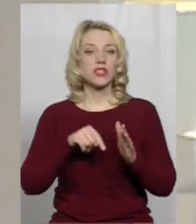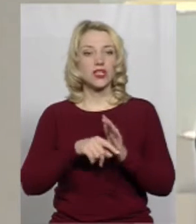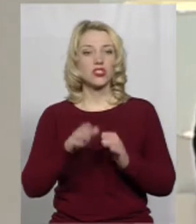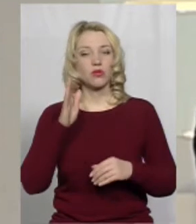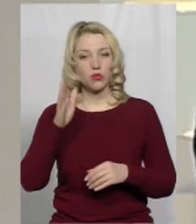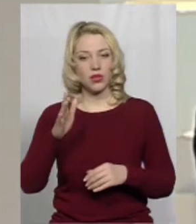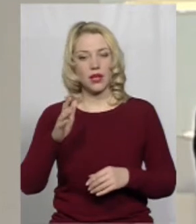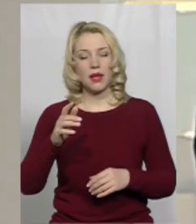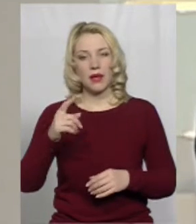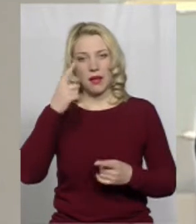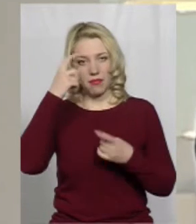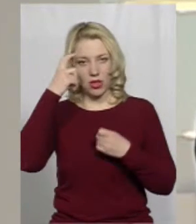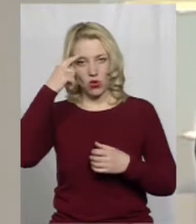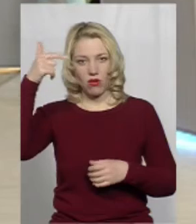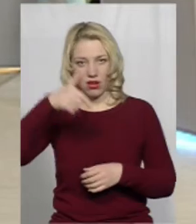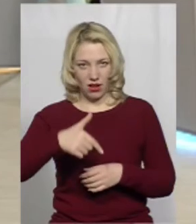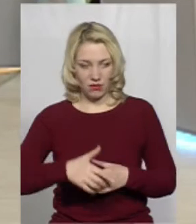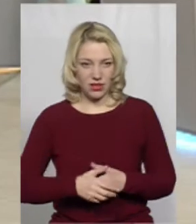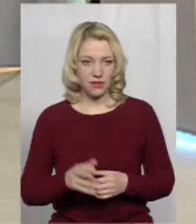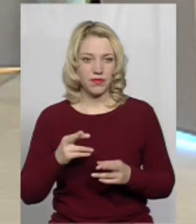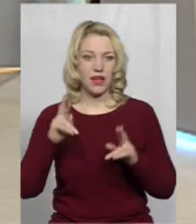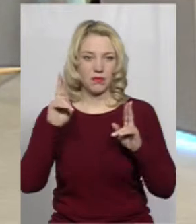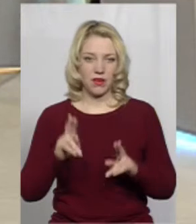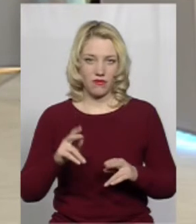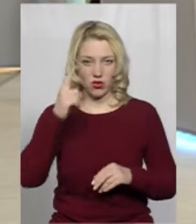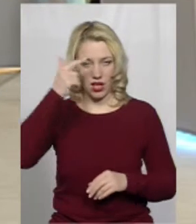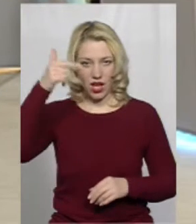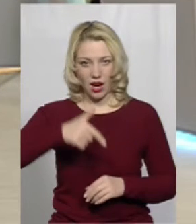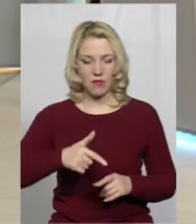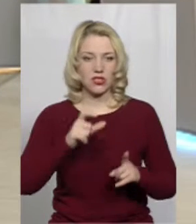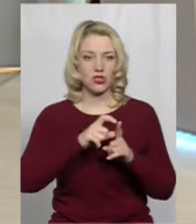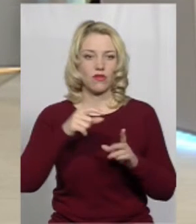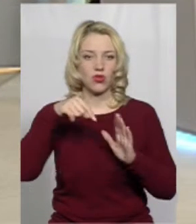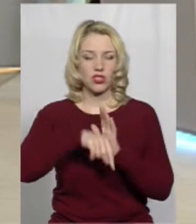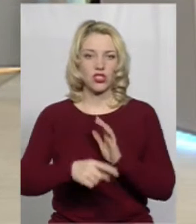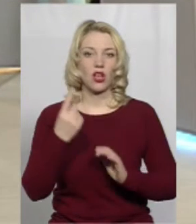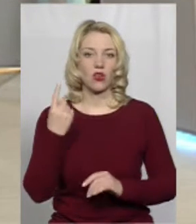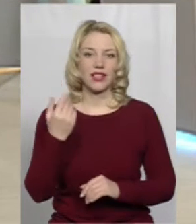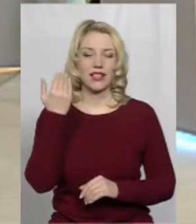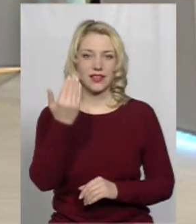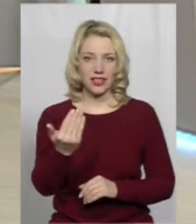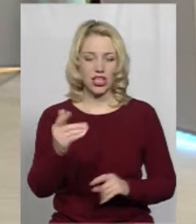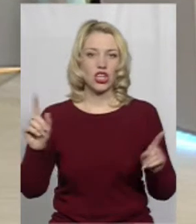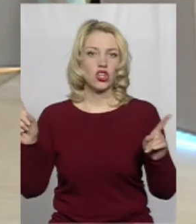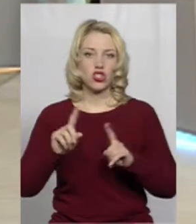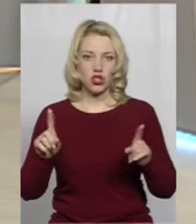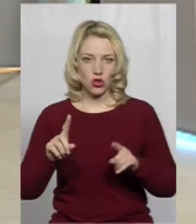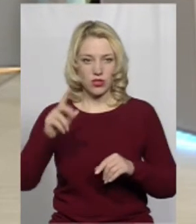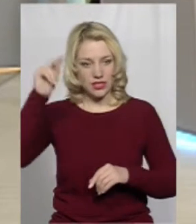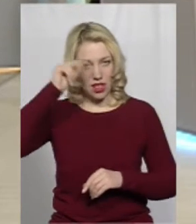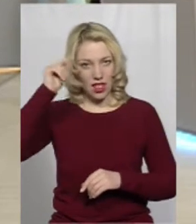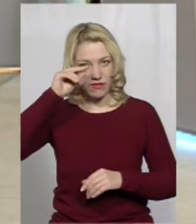бути медіаграмотним? Ну, як правило, слово «грамотність» означає одне – ти